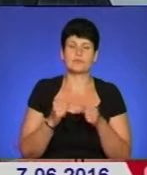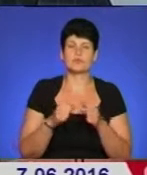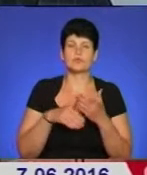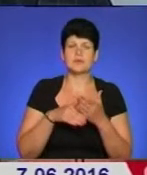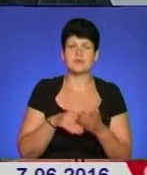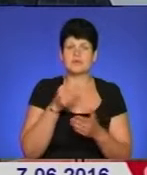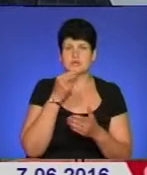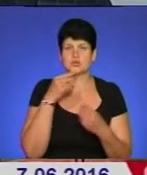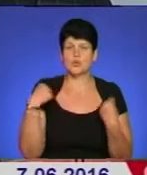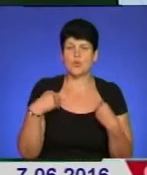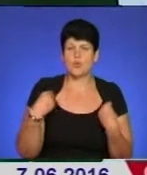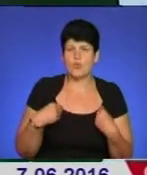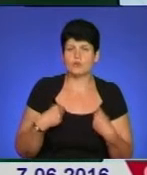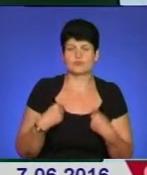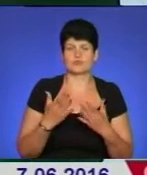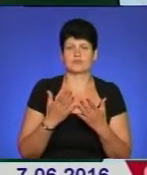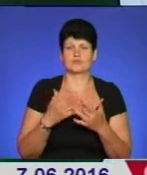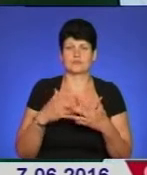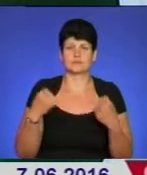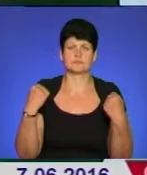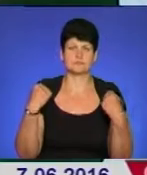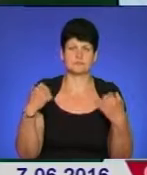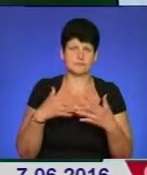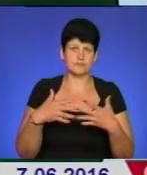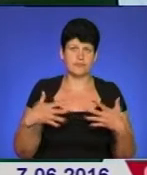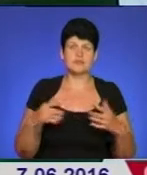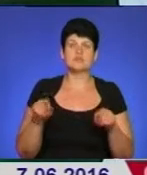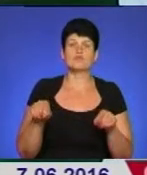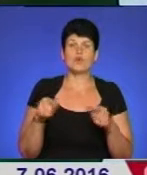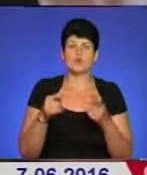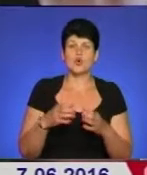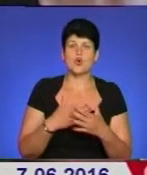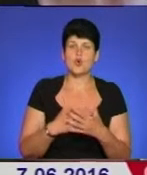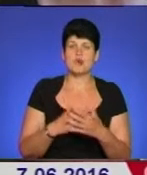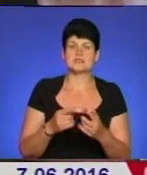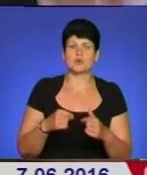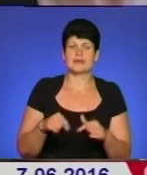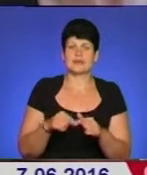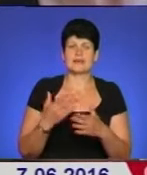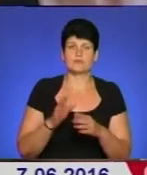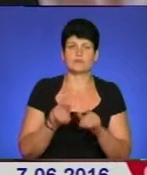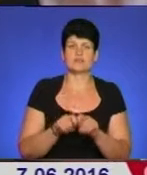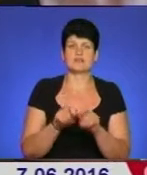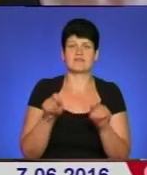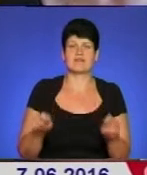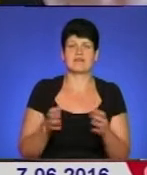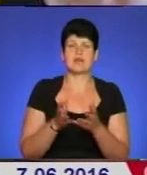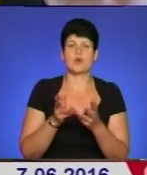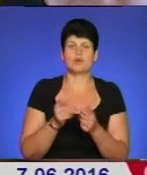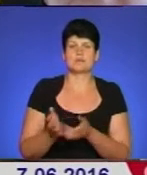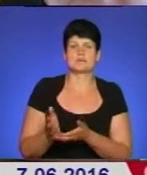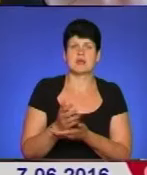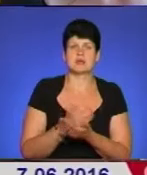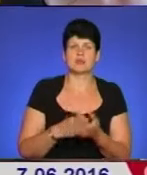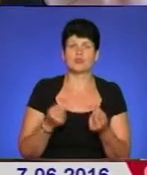їжею, одягом, шкільною літературою та спортивним інвентарем. Вони створюватимуть громадські організації, на які будуть відкривати рахунки і збиратимуть